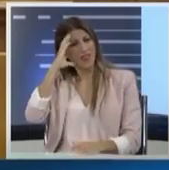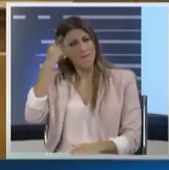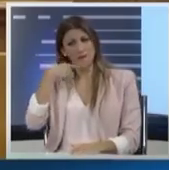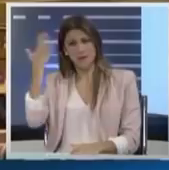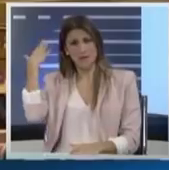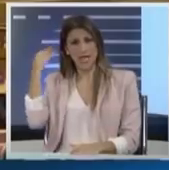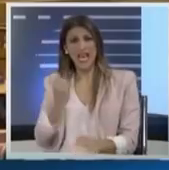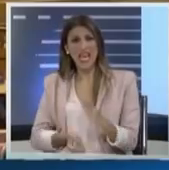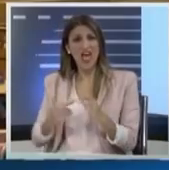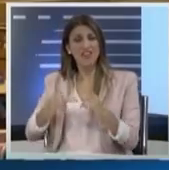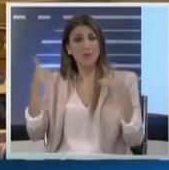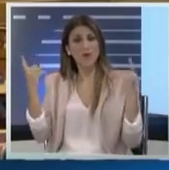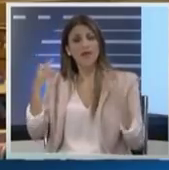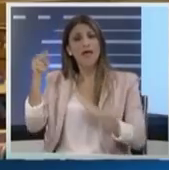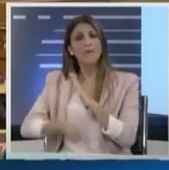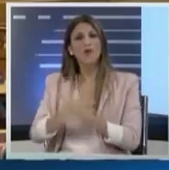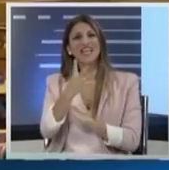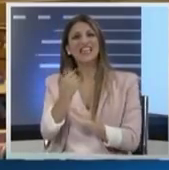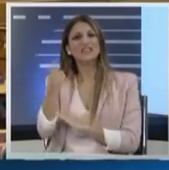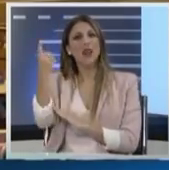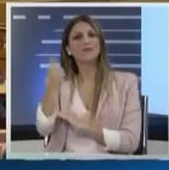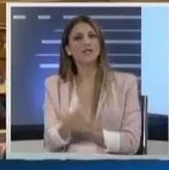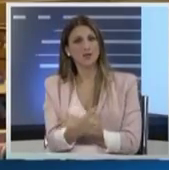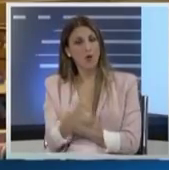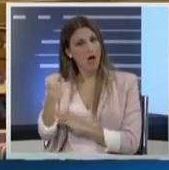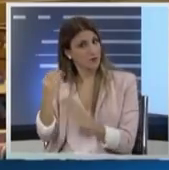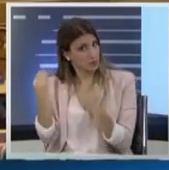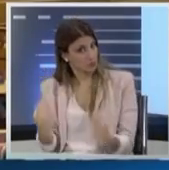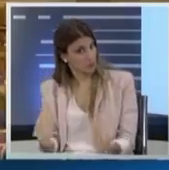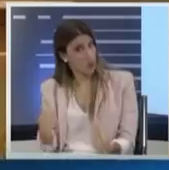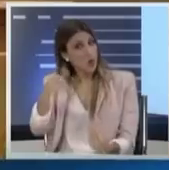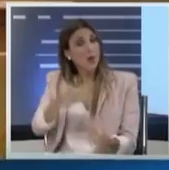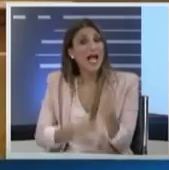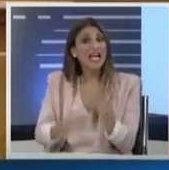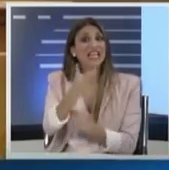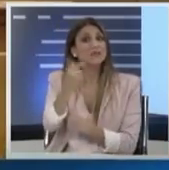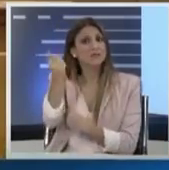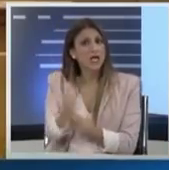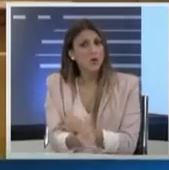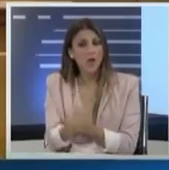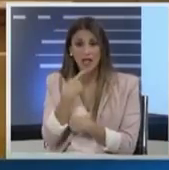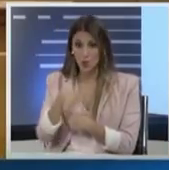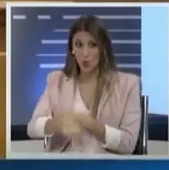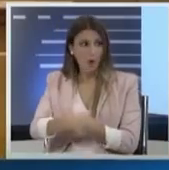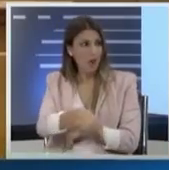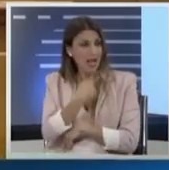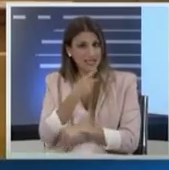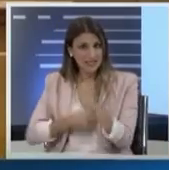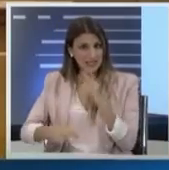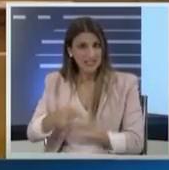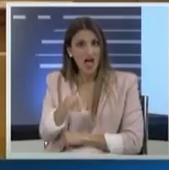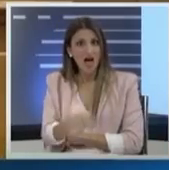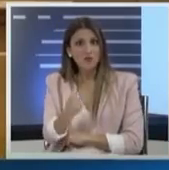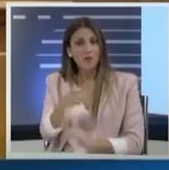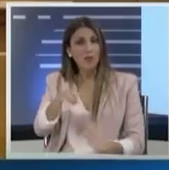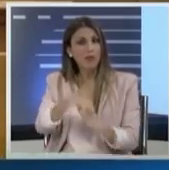εδώ να επισημάνουμε, δεν υπάρχει κανείς που να λέει ότι το 3,5 είναι μικρό νούμερο, όμως, από